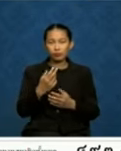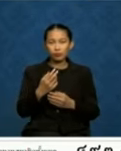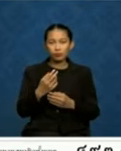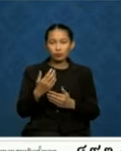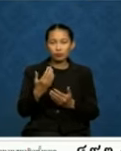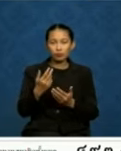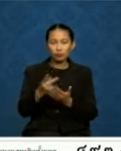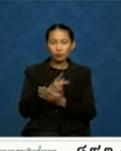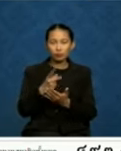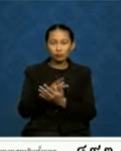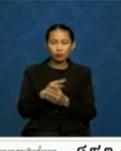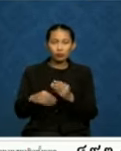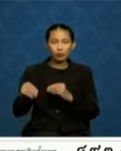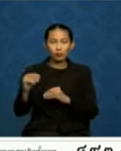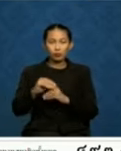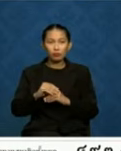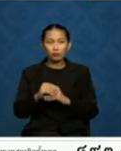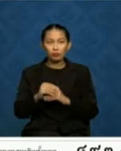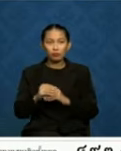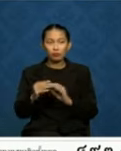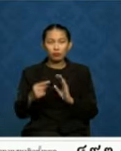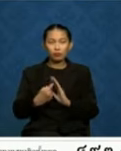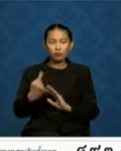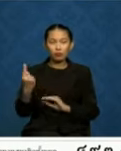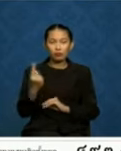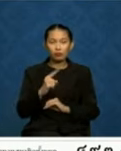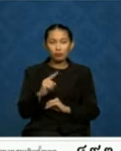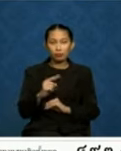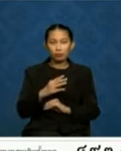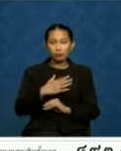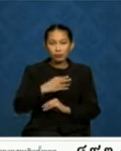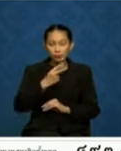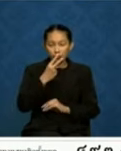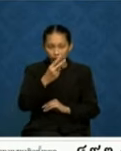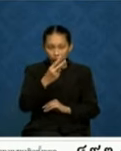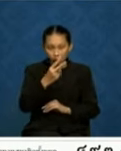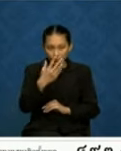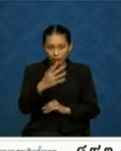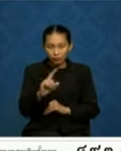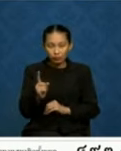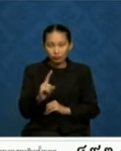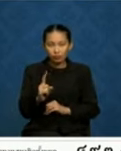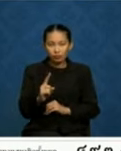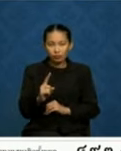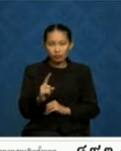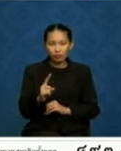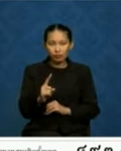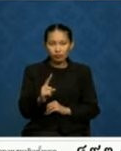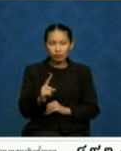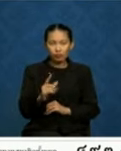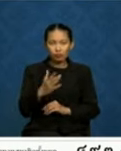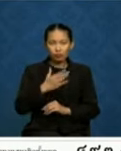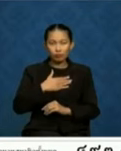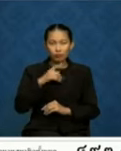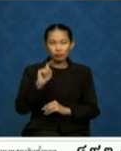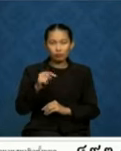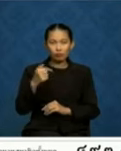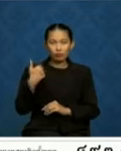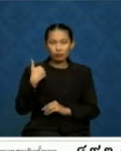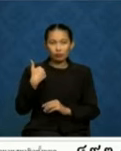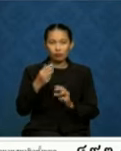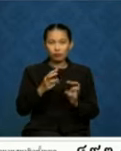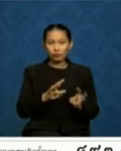ขึ้นซึ่งเบื้องต้นเลยที่ผมเห็นนะครับกรรมาธิการเห็นเนี่ยก็คือว่าเราจะต้องหาท